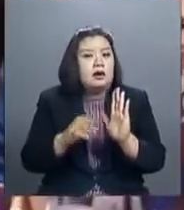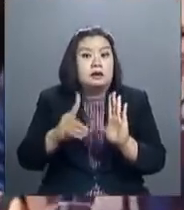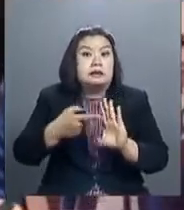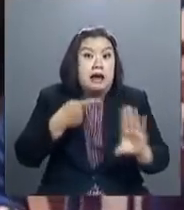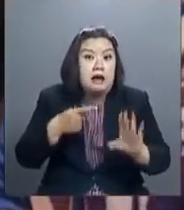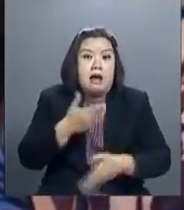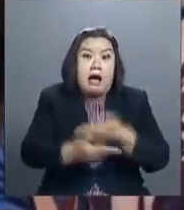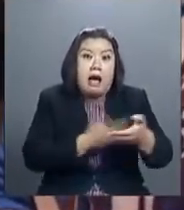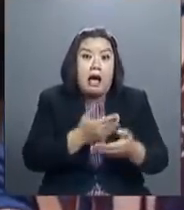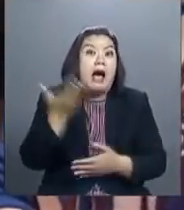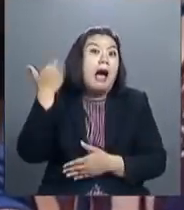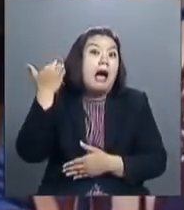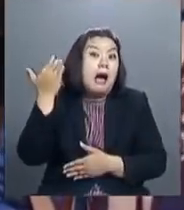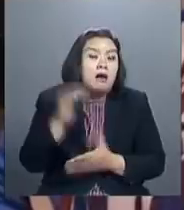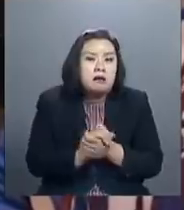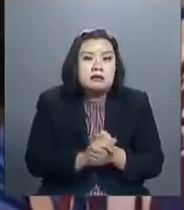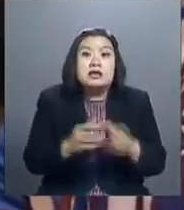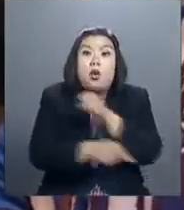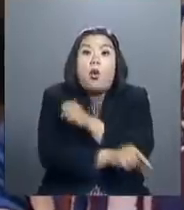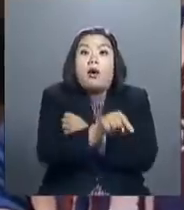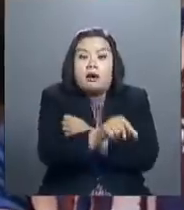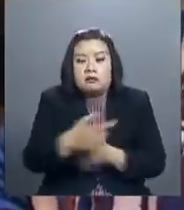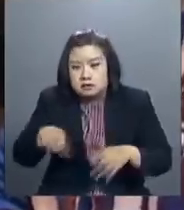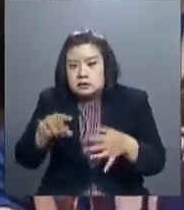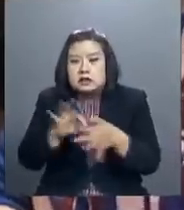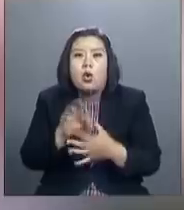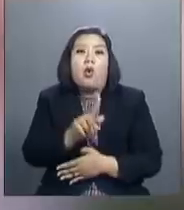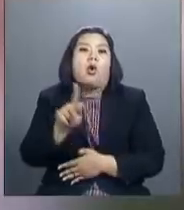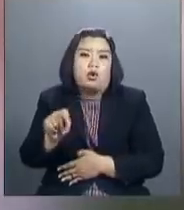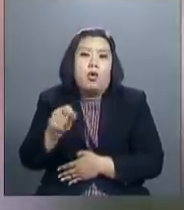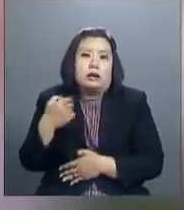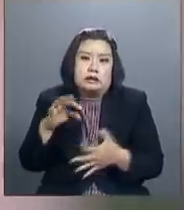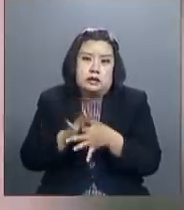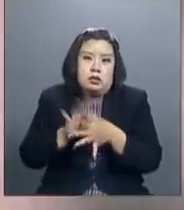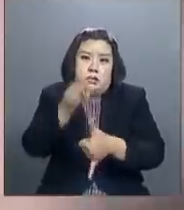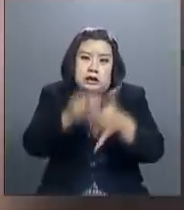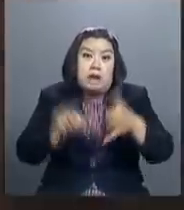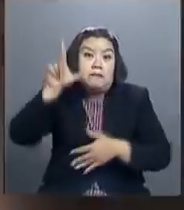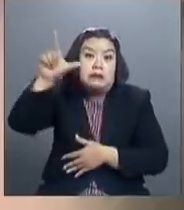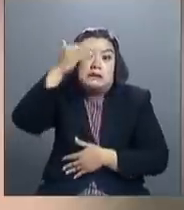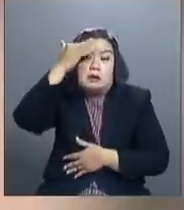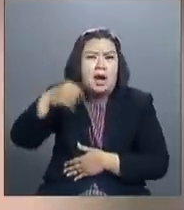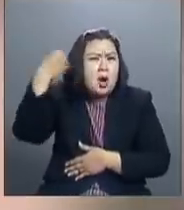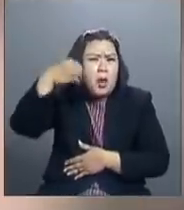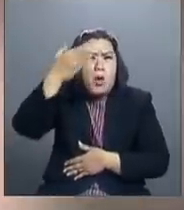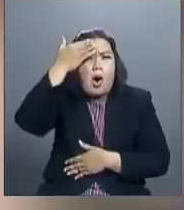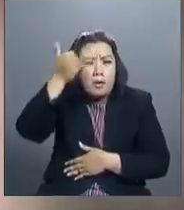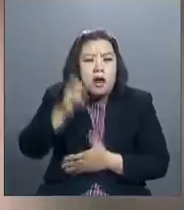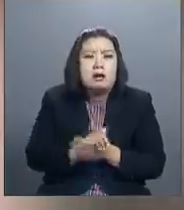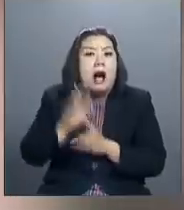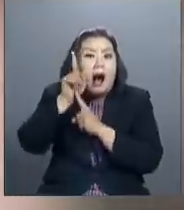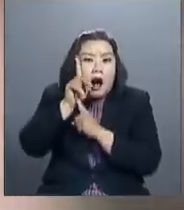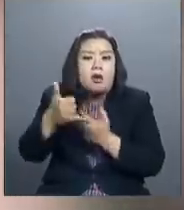จะชี้ว่าเป็นหน้าที่ของกกต.ที่จะตรวจสอบกรณีนายทักษิณชินวัตรออกมาเคลื่อนไหวให้สัมภาษณ์สื่อต่างประเท